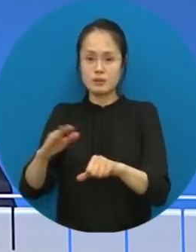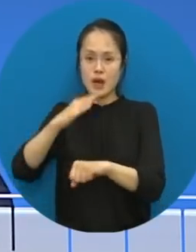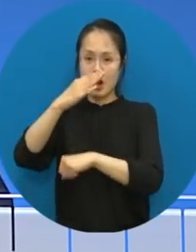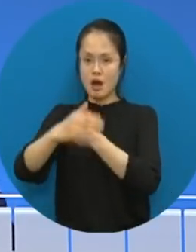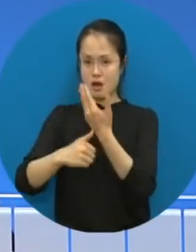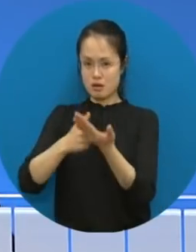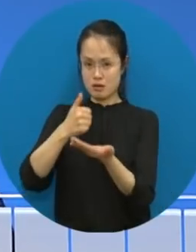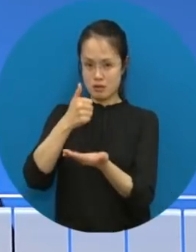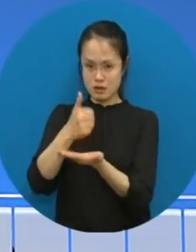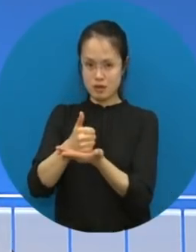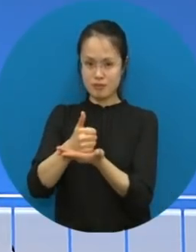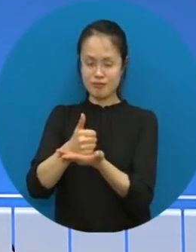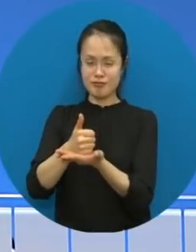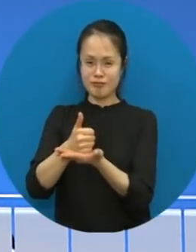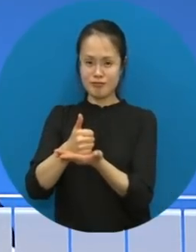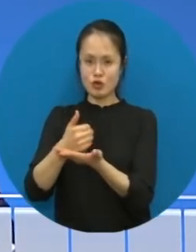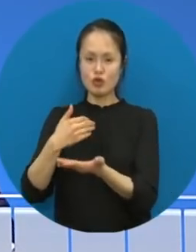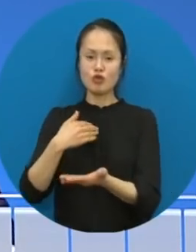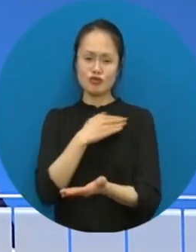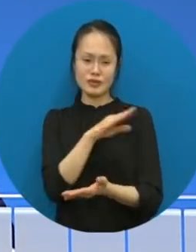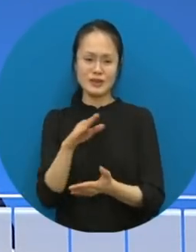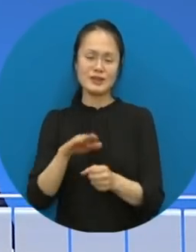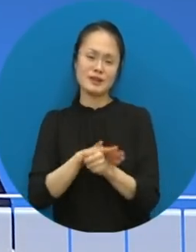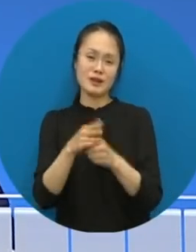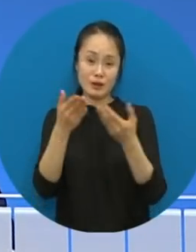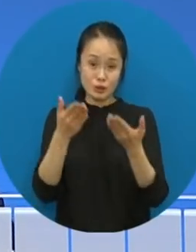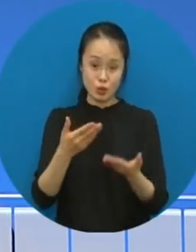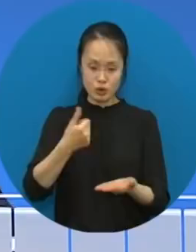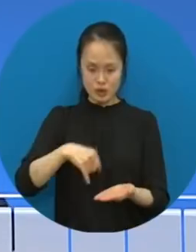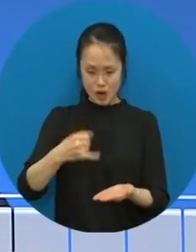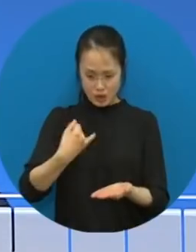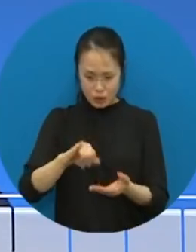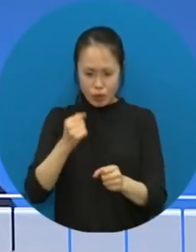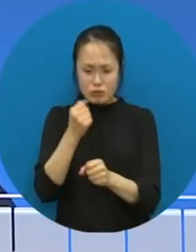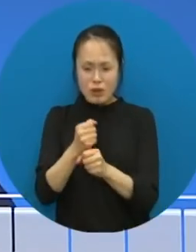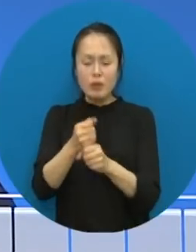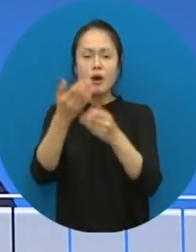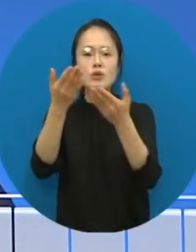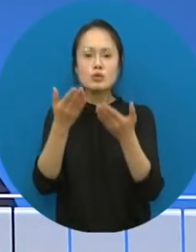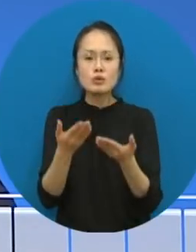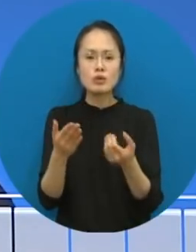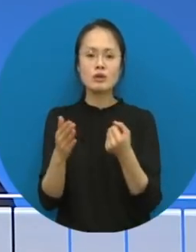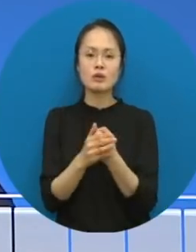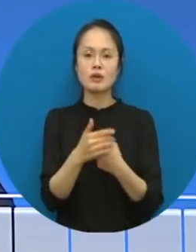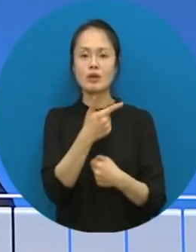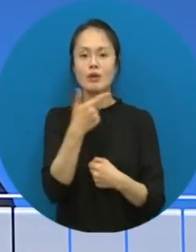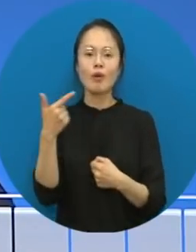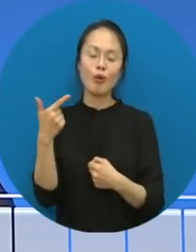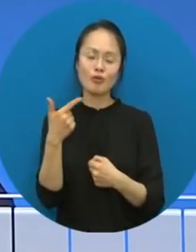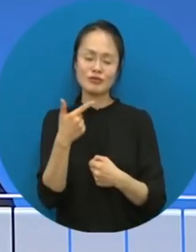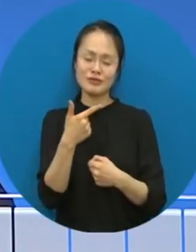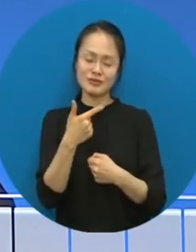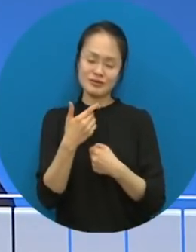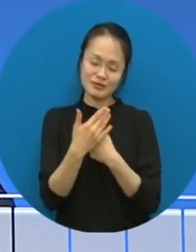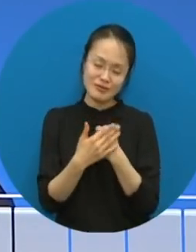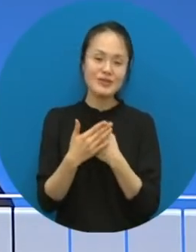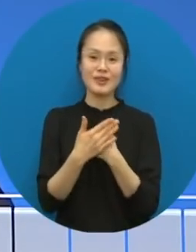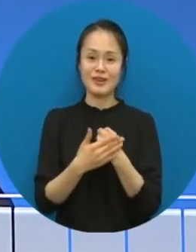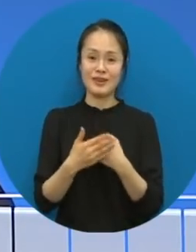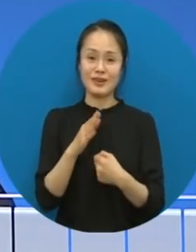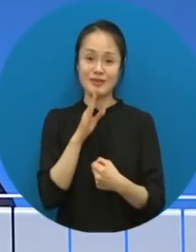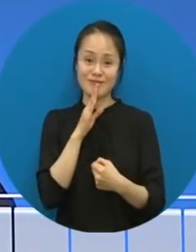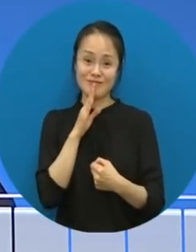도리어 자녀가 되는 권세를 주셨으니 이 얼마나 은혜입니까? 이 은혜를